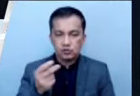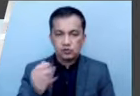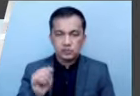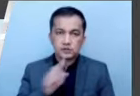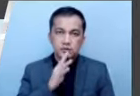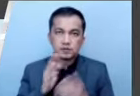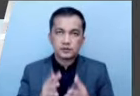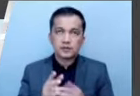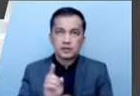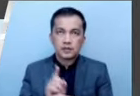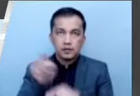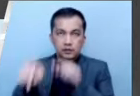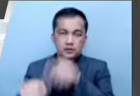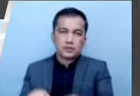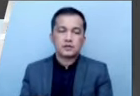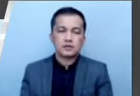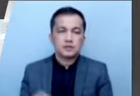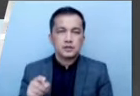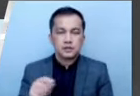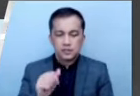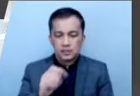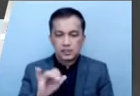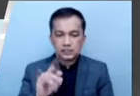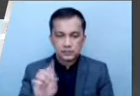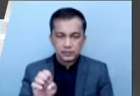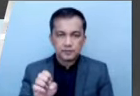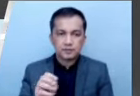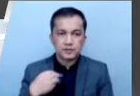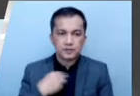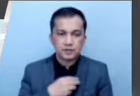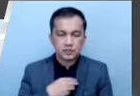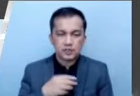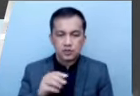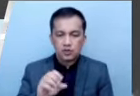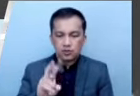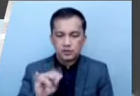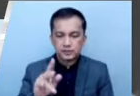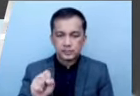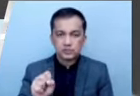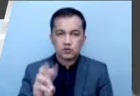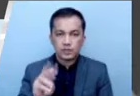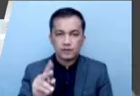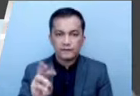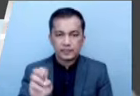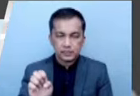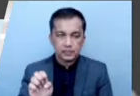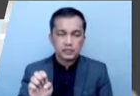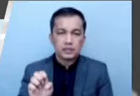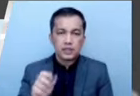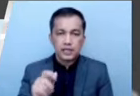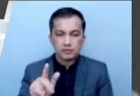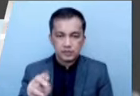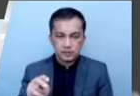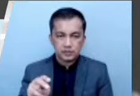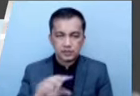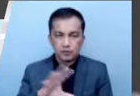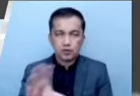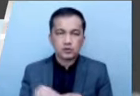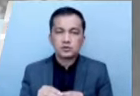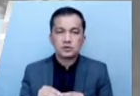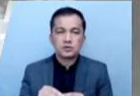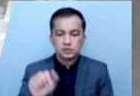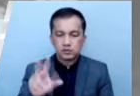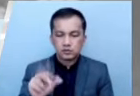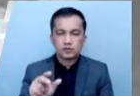pag-atake. Mga aktibong miyembro ng Overseas Workers Welfare Administration o OWA ang kabuuang 13 Pinoy crew ng